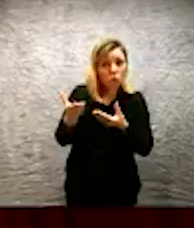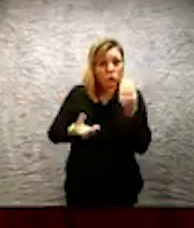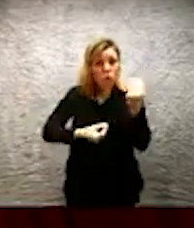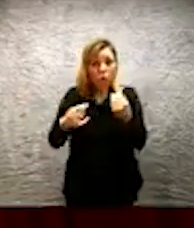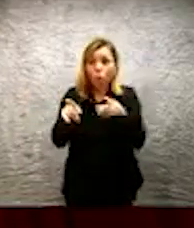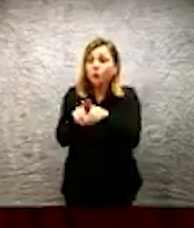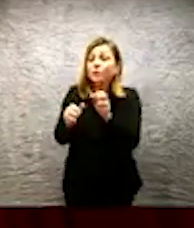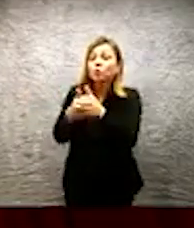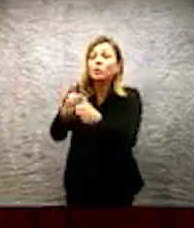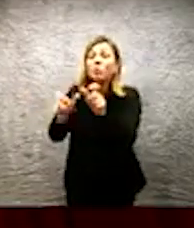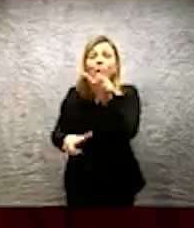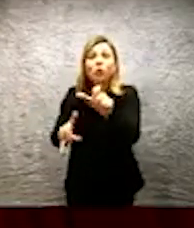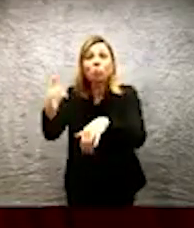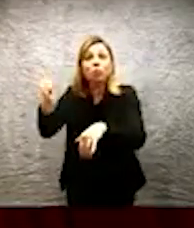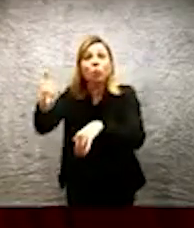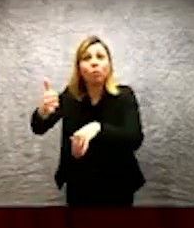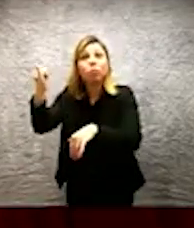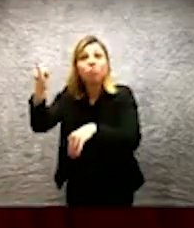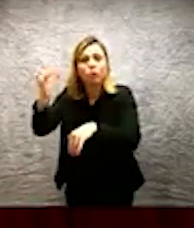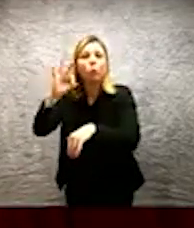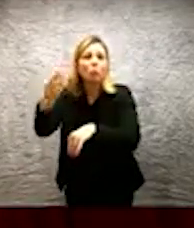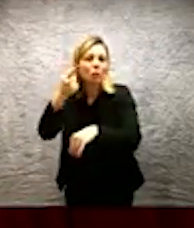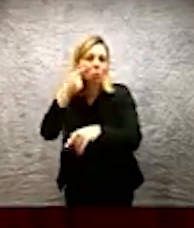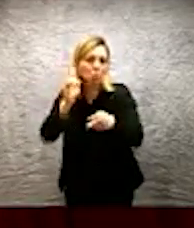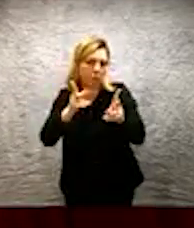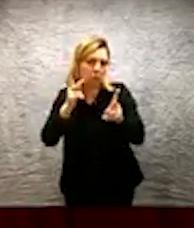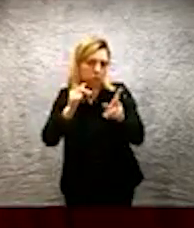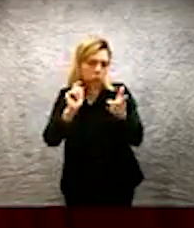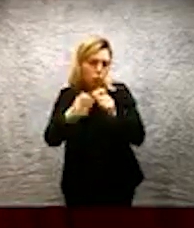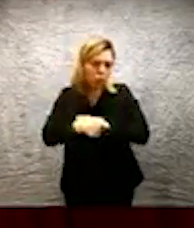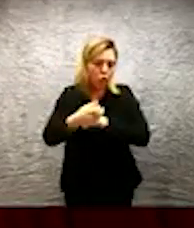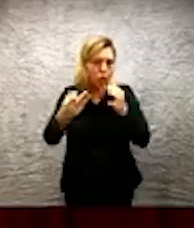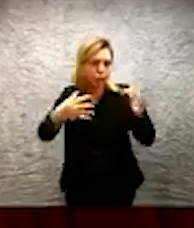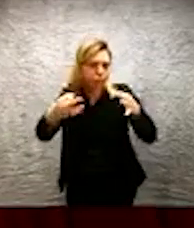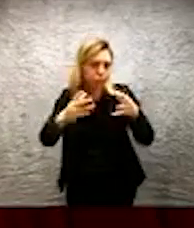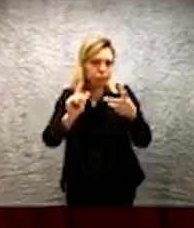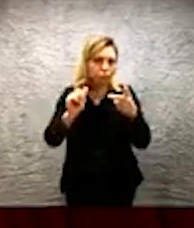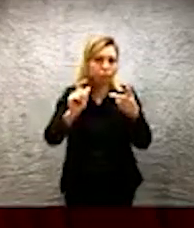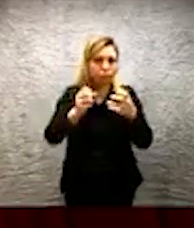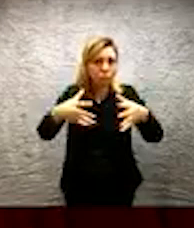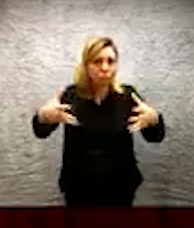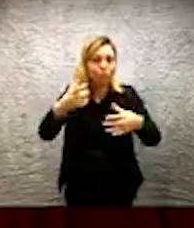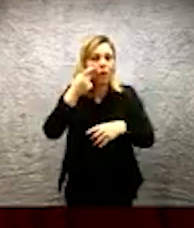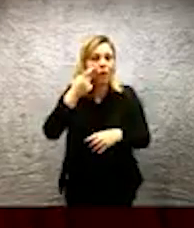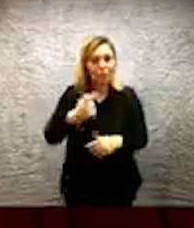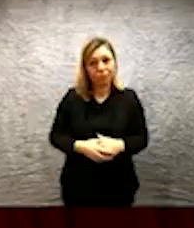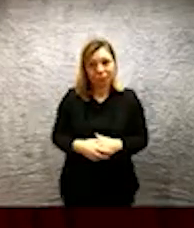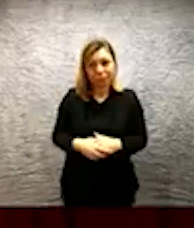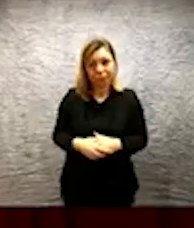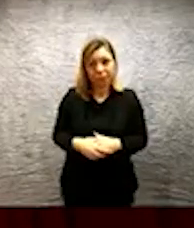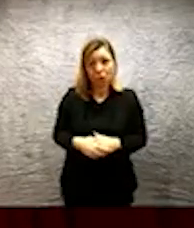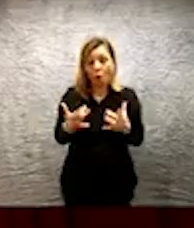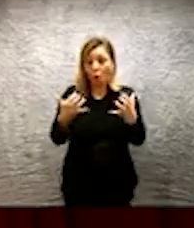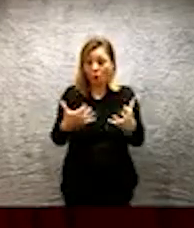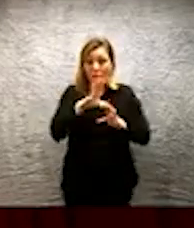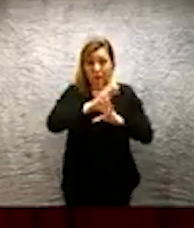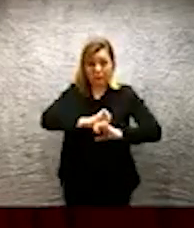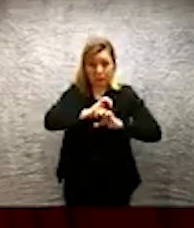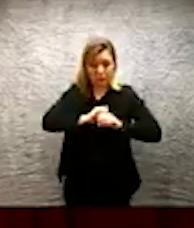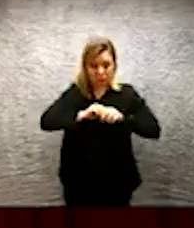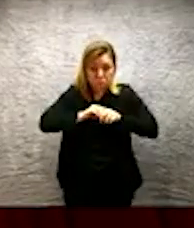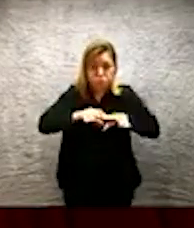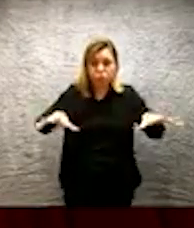club remportera auprès des jeunes. Donc nous observerons une première période de lancement et